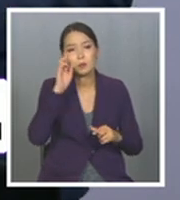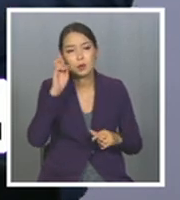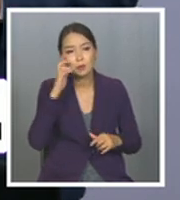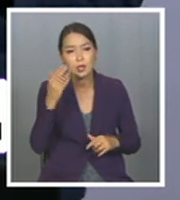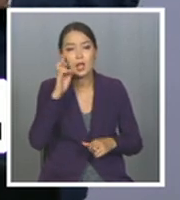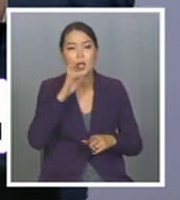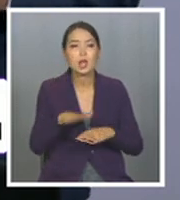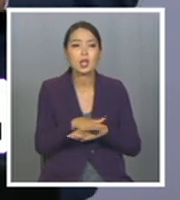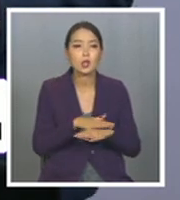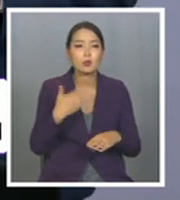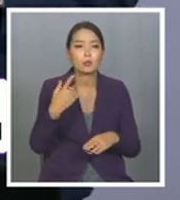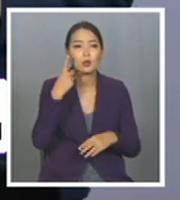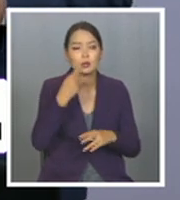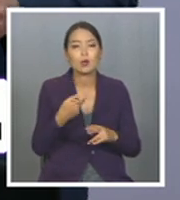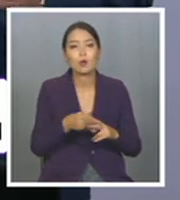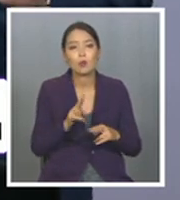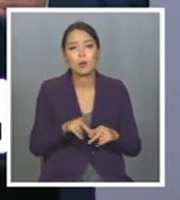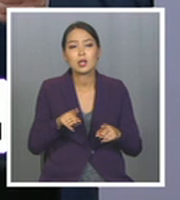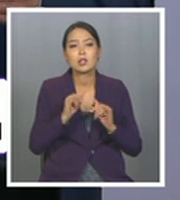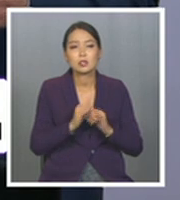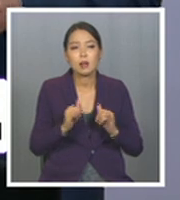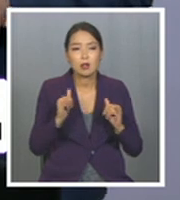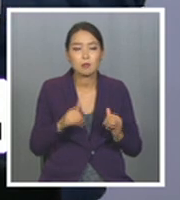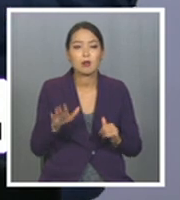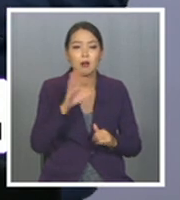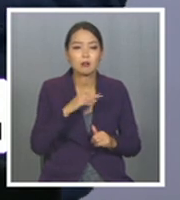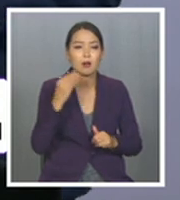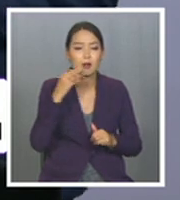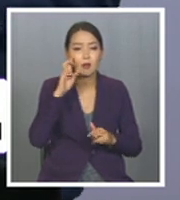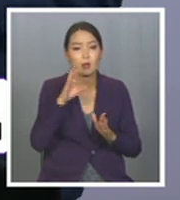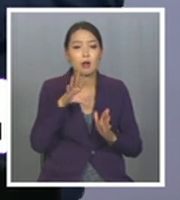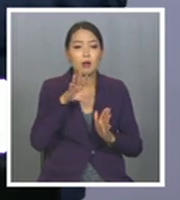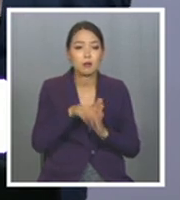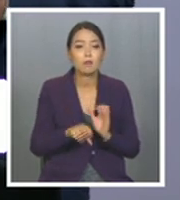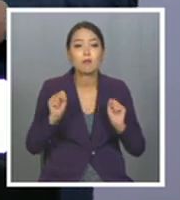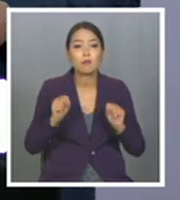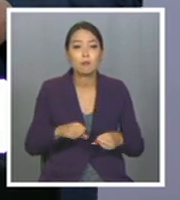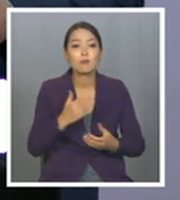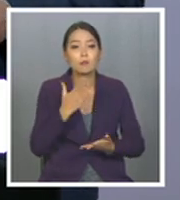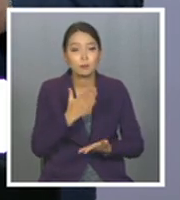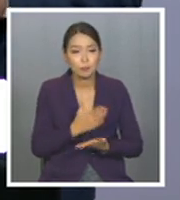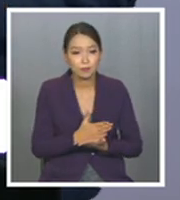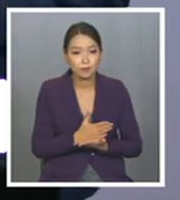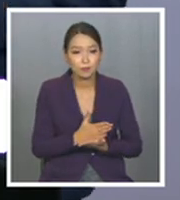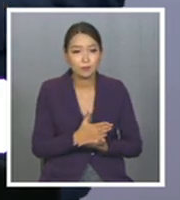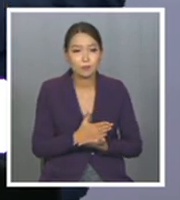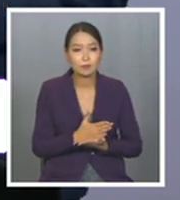елбасы белгілеген 30 дамыған қатарлы мемлекеттердің құрамына кіруге мүмкіндік туатыны сөзсіз.